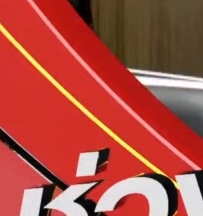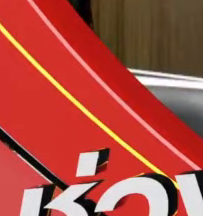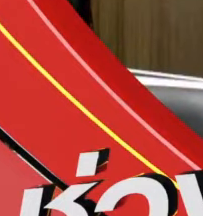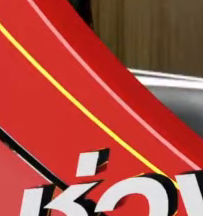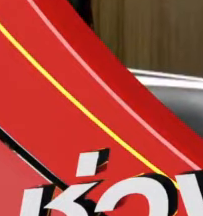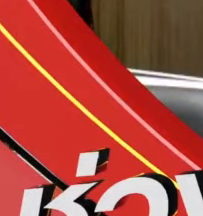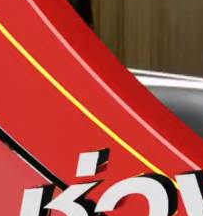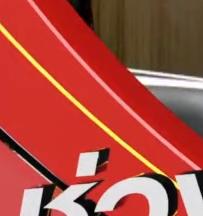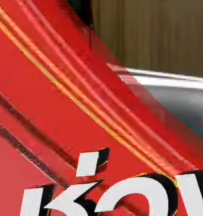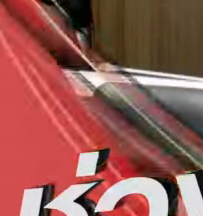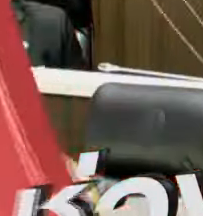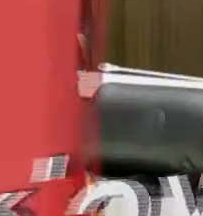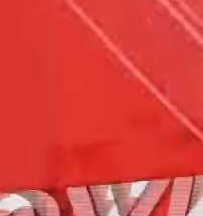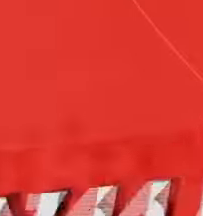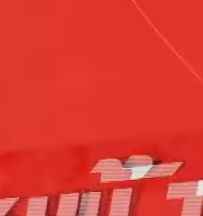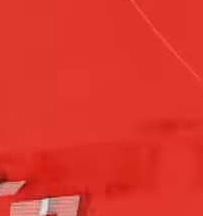มาดูกันครับ